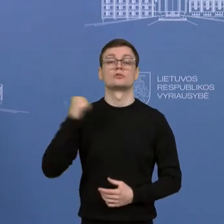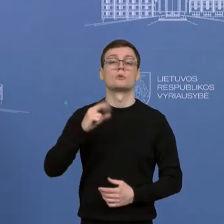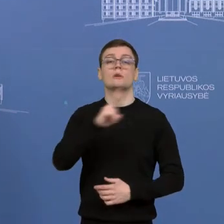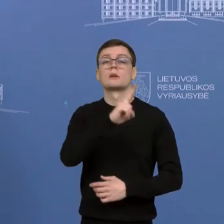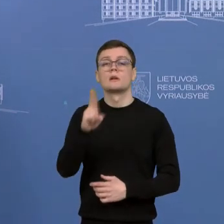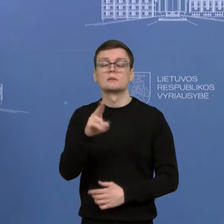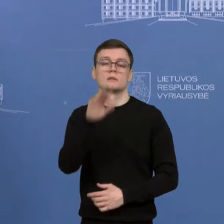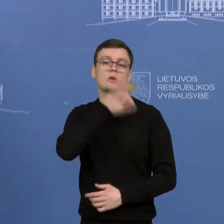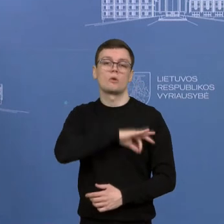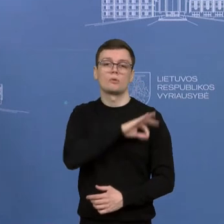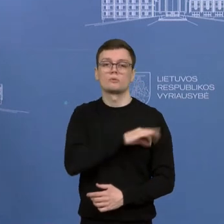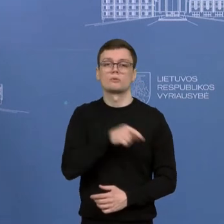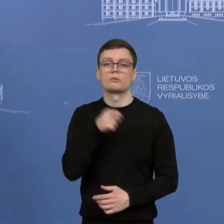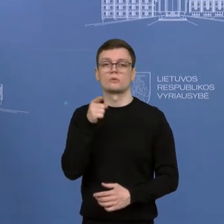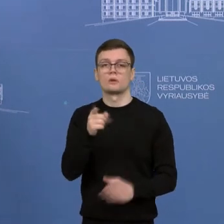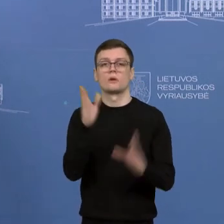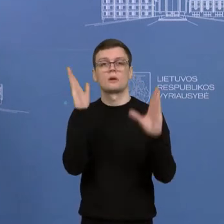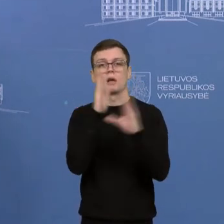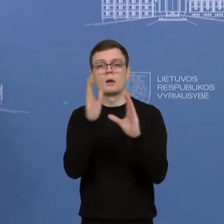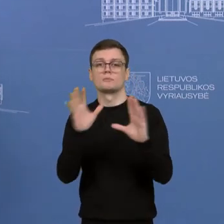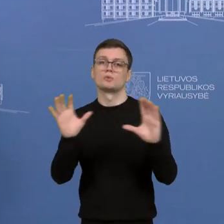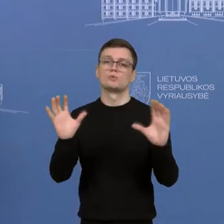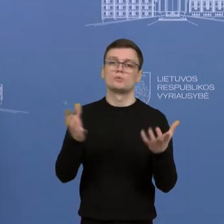naudoja gamtinės dujas šildymui.